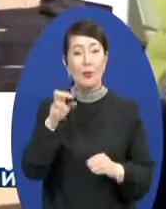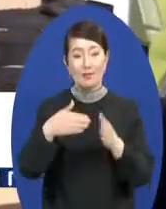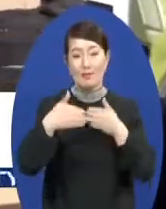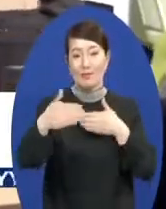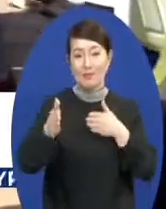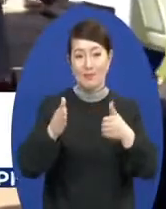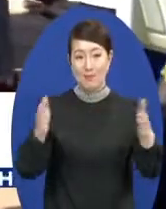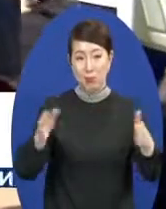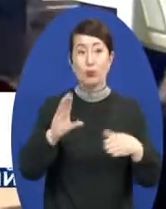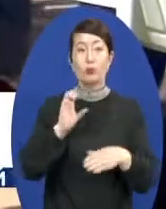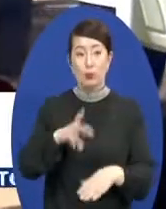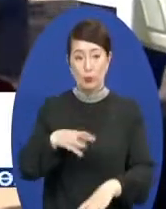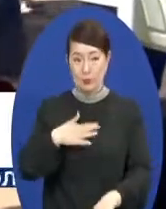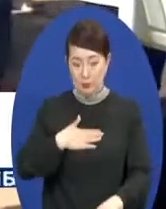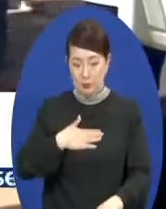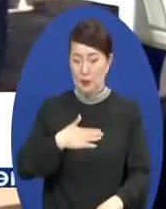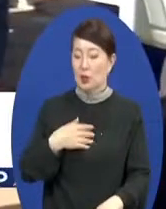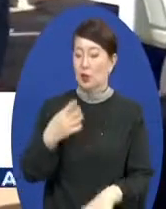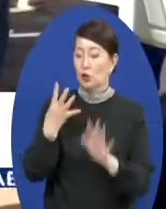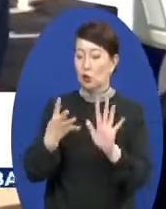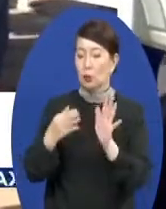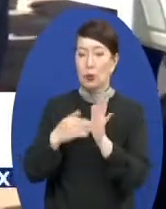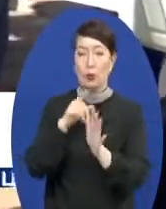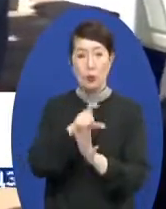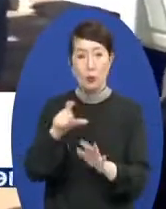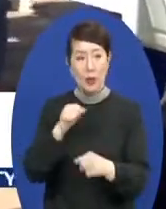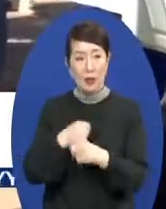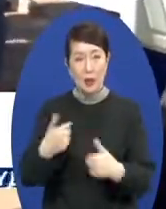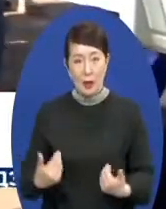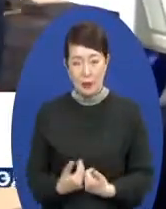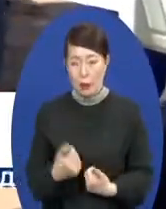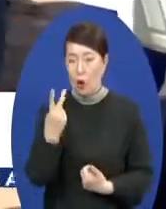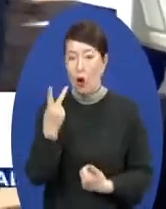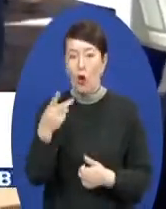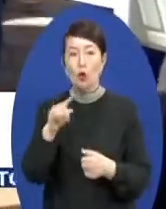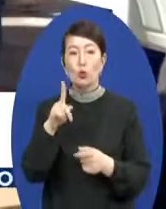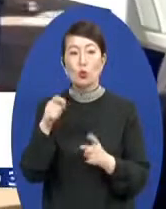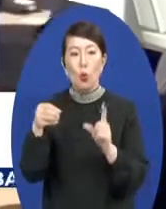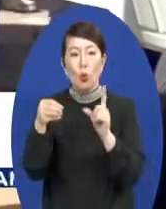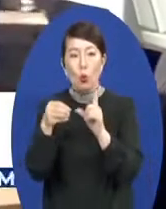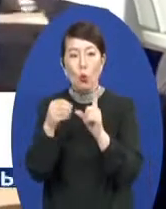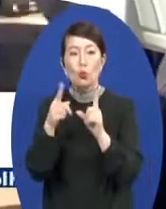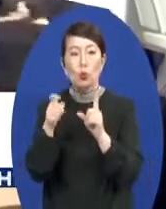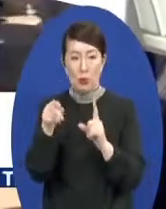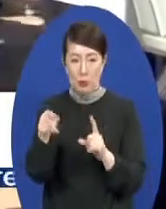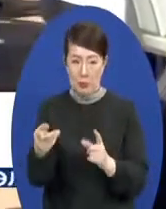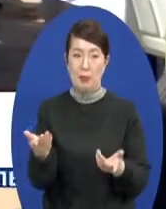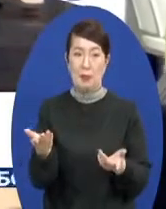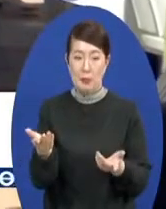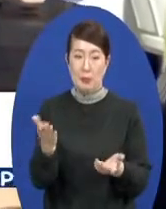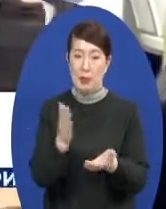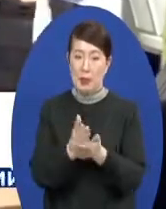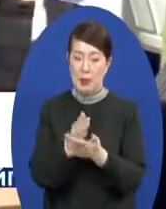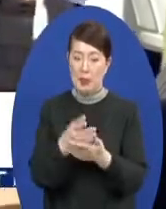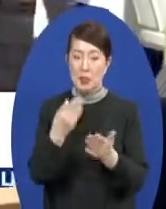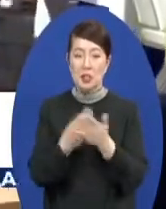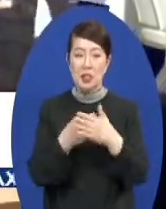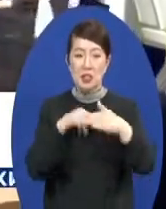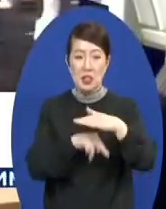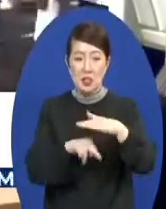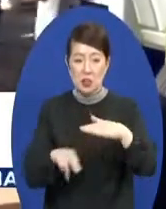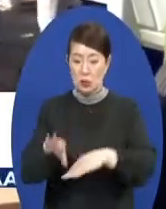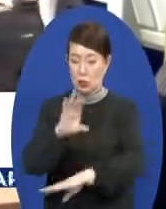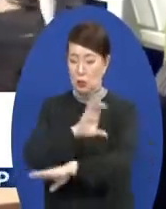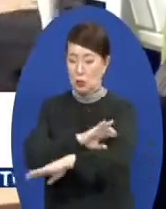сум. 6000 орчим хүн ажиллаж амьдарч байна. Хоёр жижигхэн уурын зоохол өнөөдөр энэ суманд байна. Жишээлбэл цэцгийн